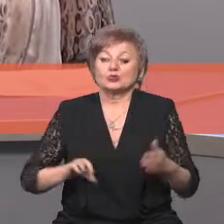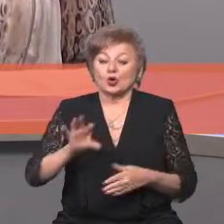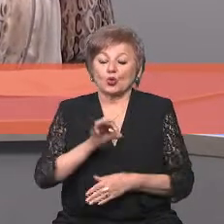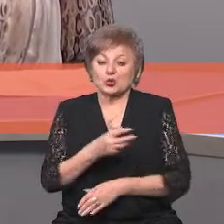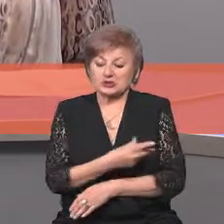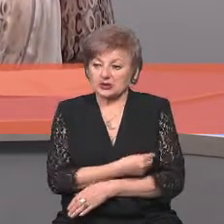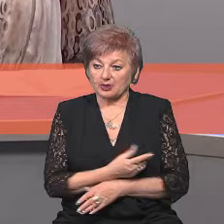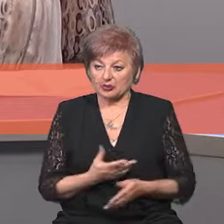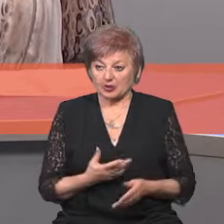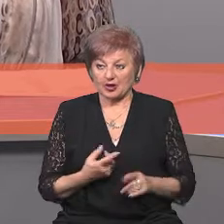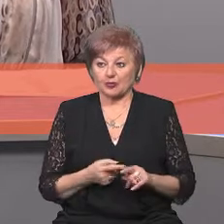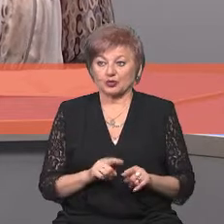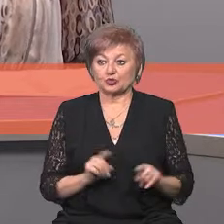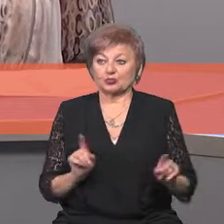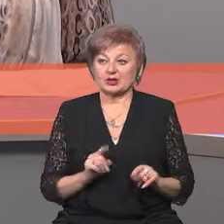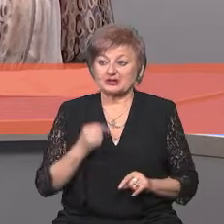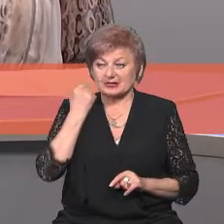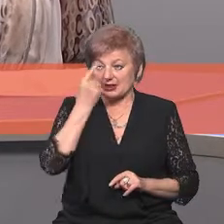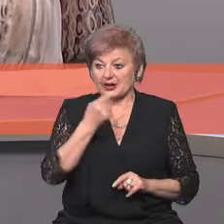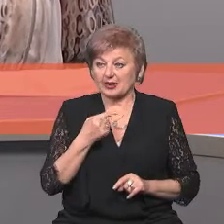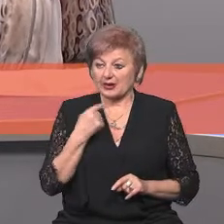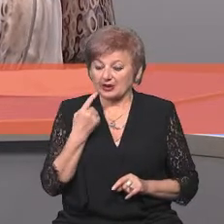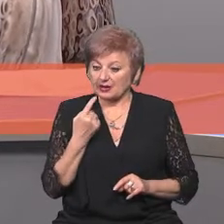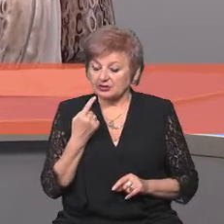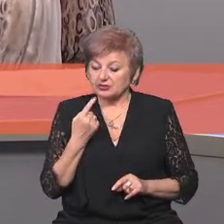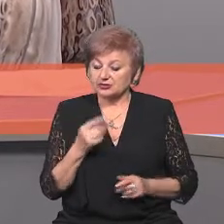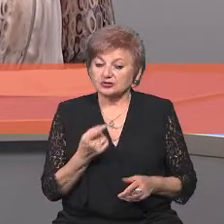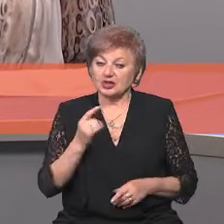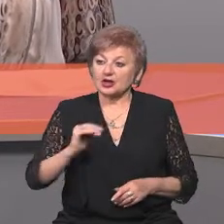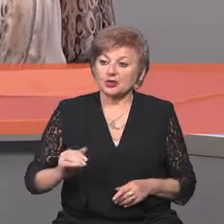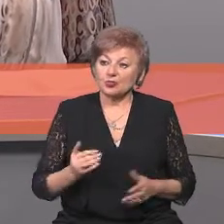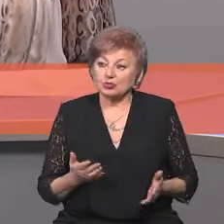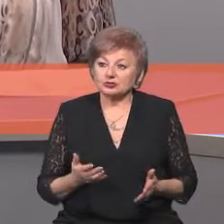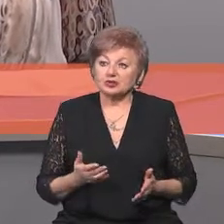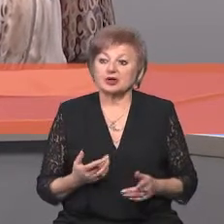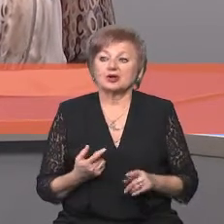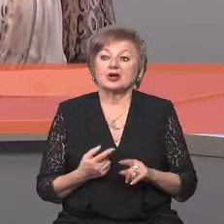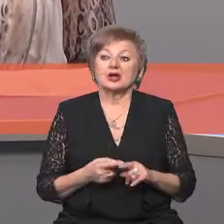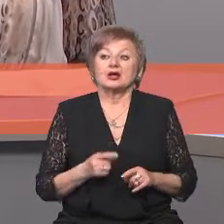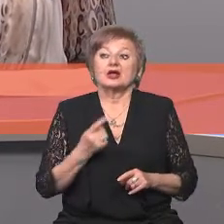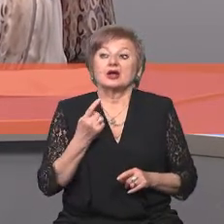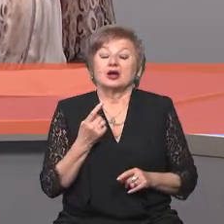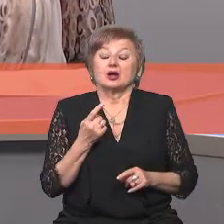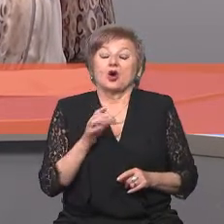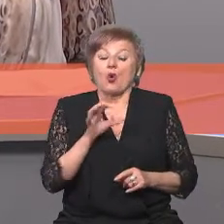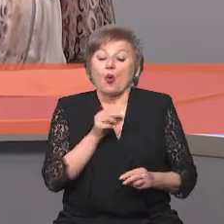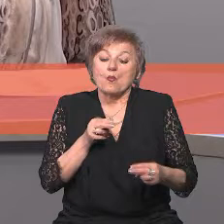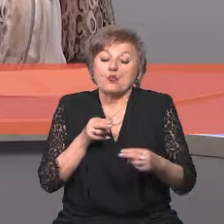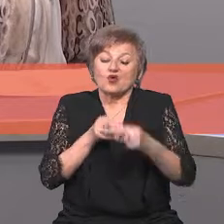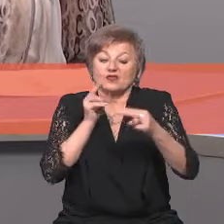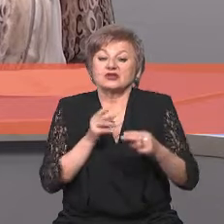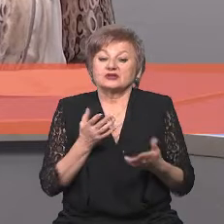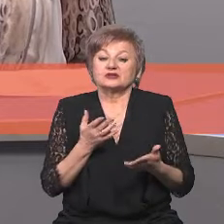щеплення. Чому? Тому що це персональні дані дитини. Вони убрані. У нас є тільки довідка про профілактичний огляд.